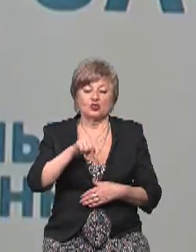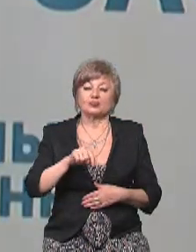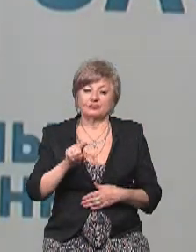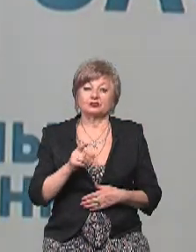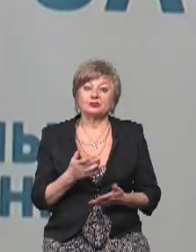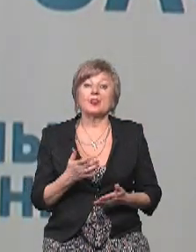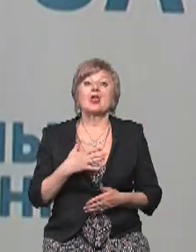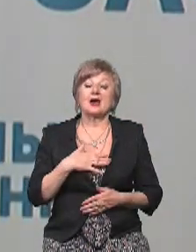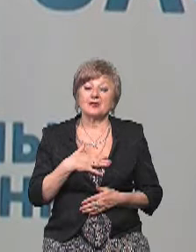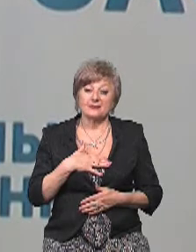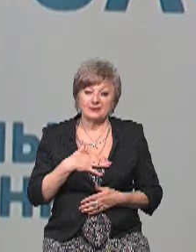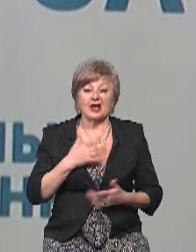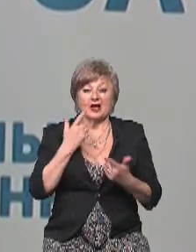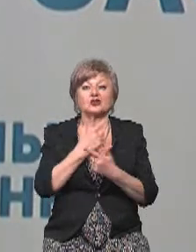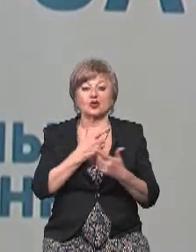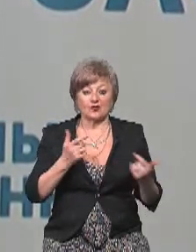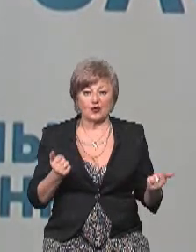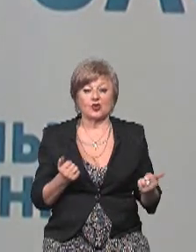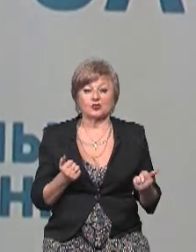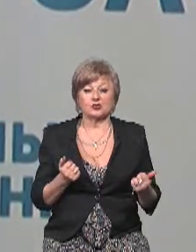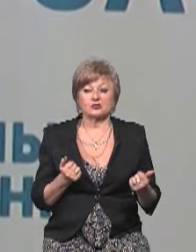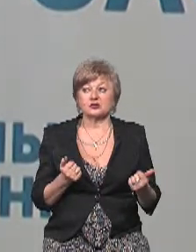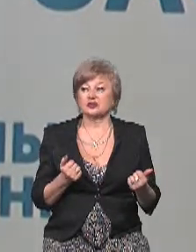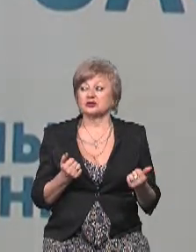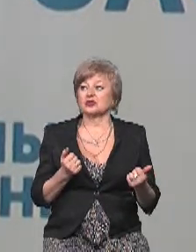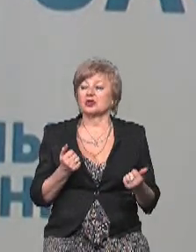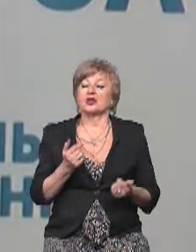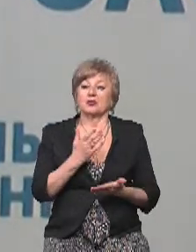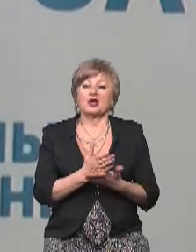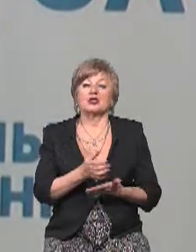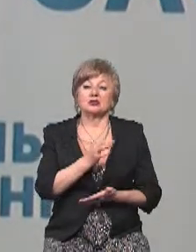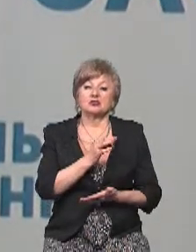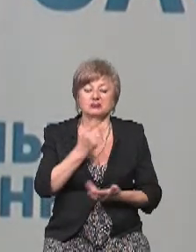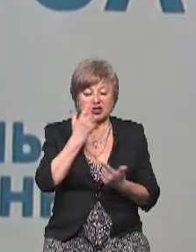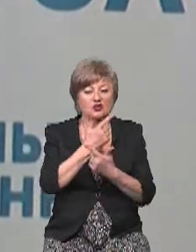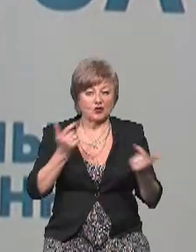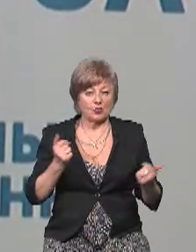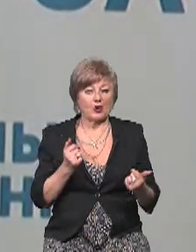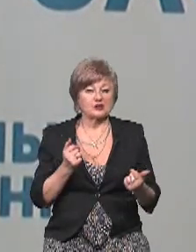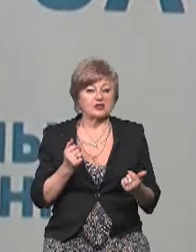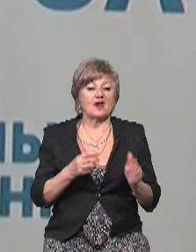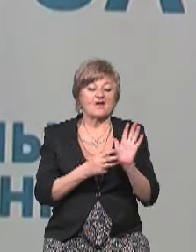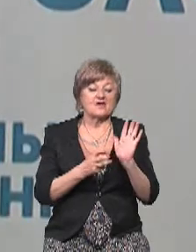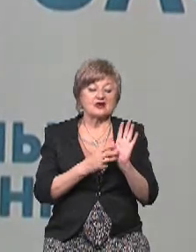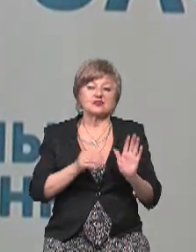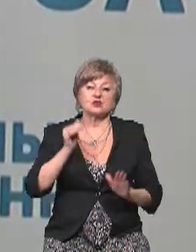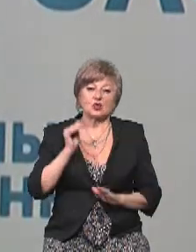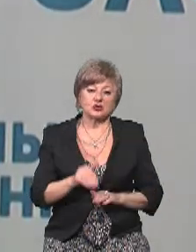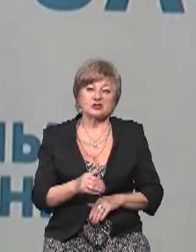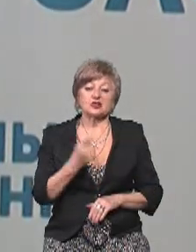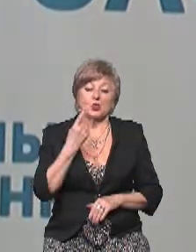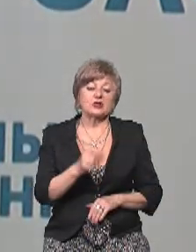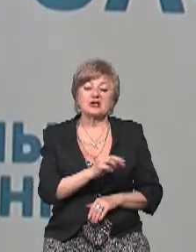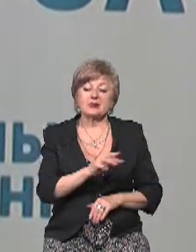Наша інформація нарешті почала співпадати з офіційною інформацією, яке озвучує керівництво держави. 800 тисяч, близько 1